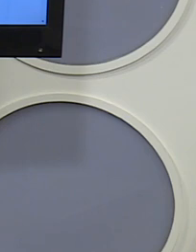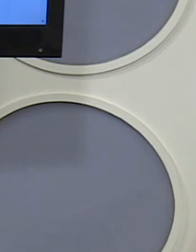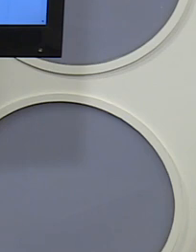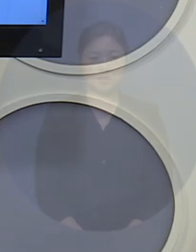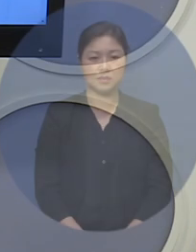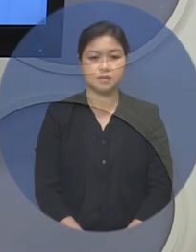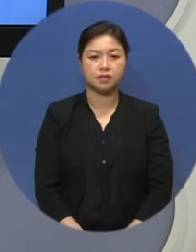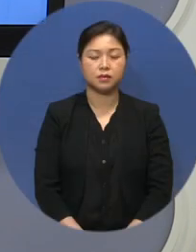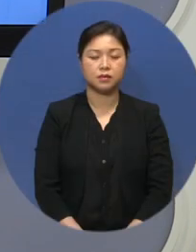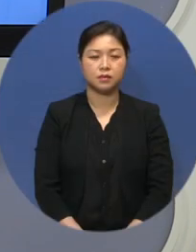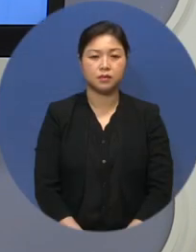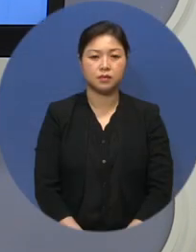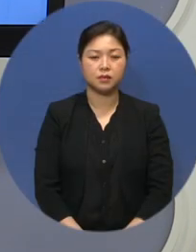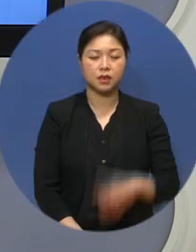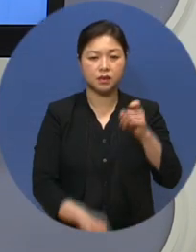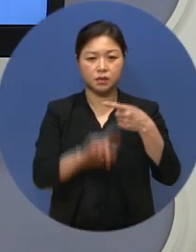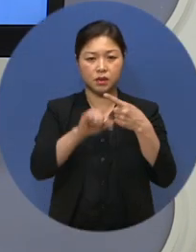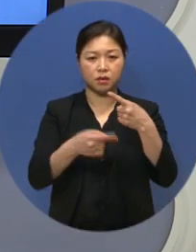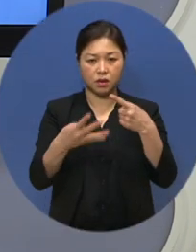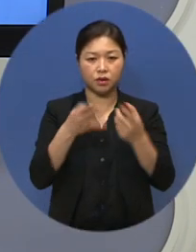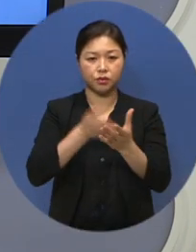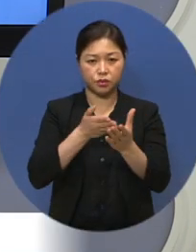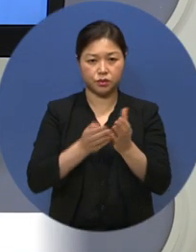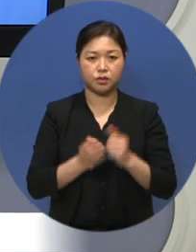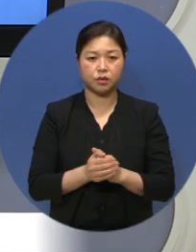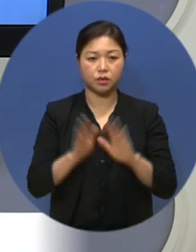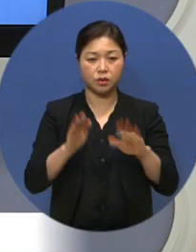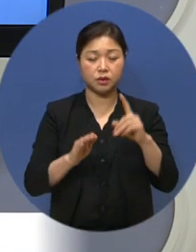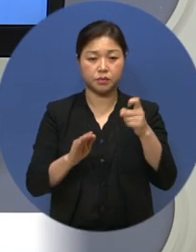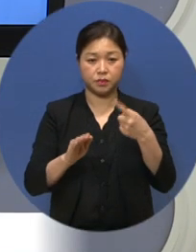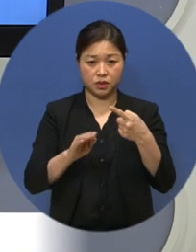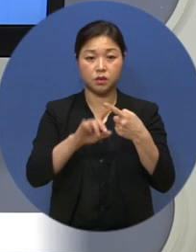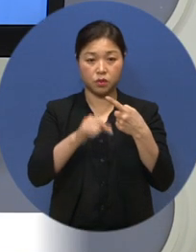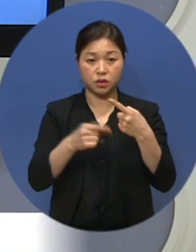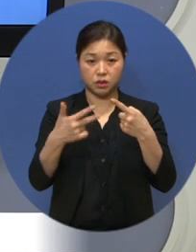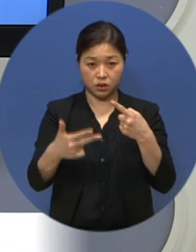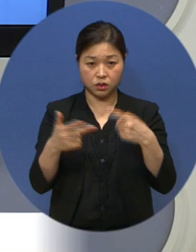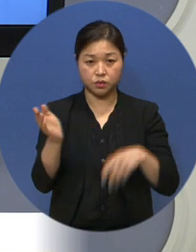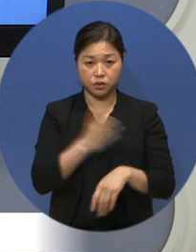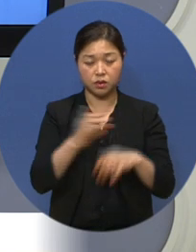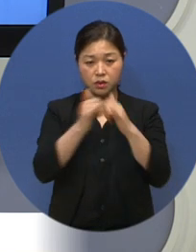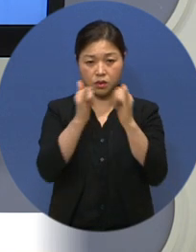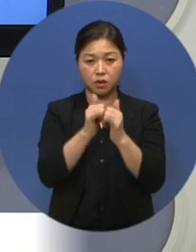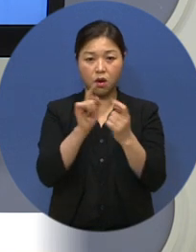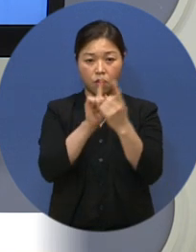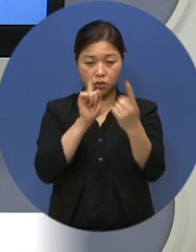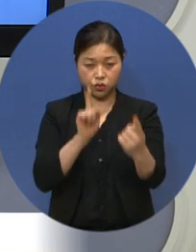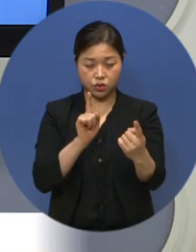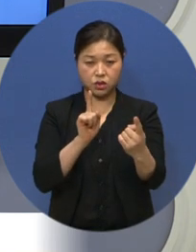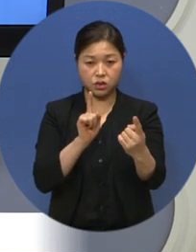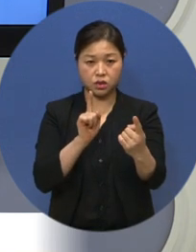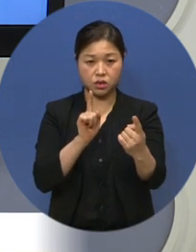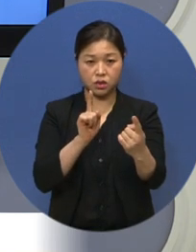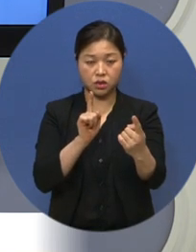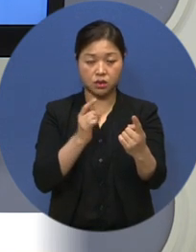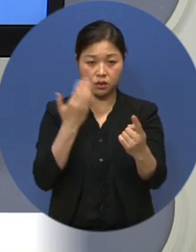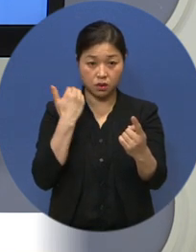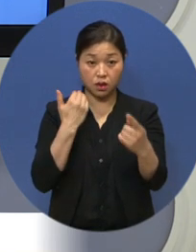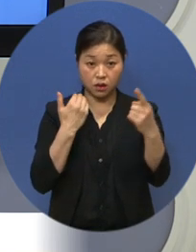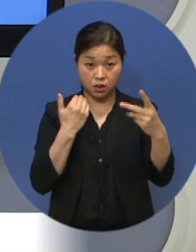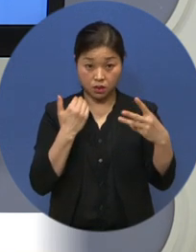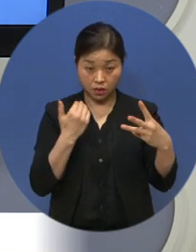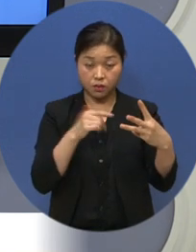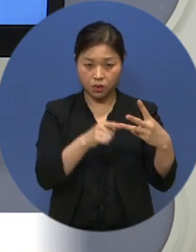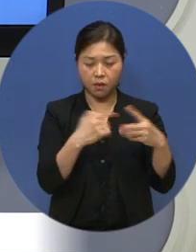11월 사이에 만만한 뉴스 입니다 오는 7일부터 현행 사회적 거리두기 체계가 기존 3단계에서